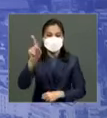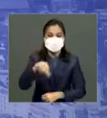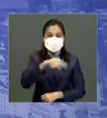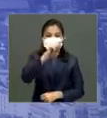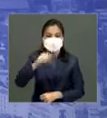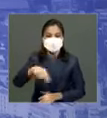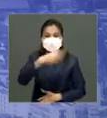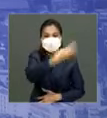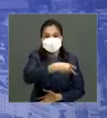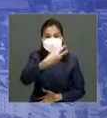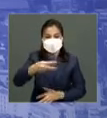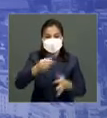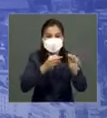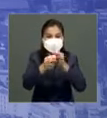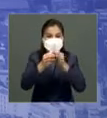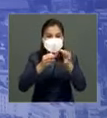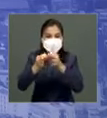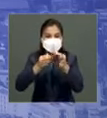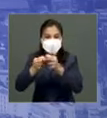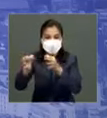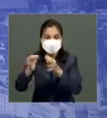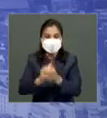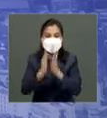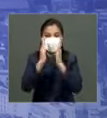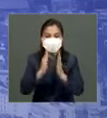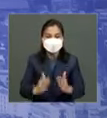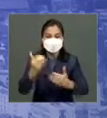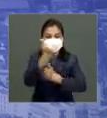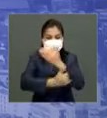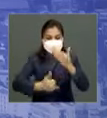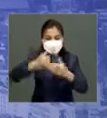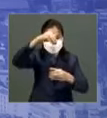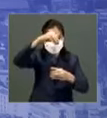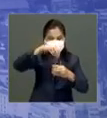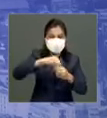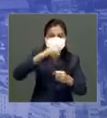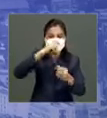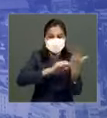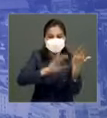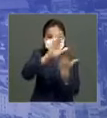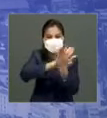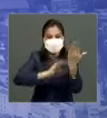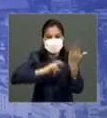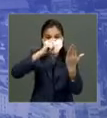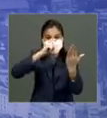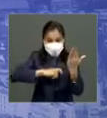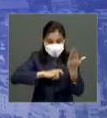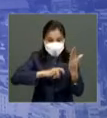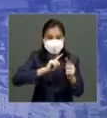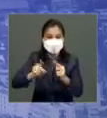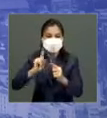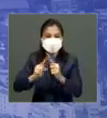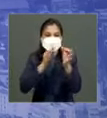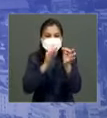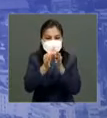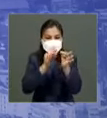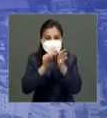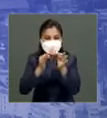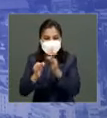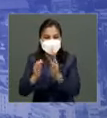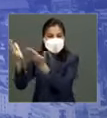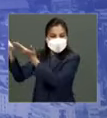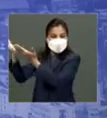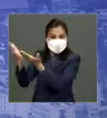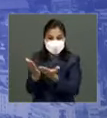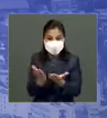คะเพื่อเป็นการชี้แจงทำความเข้าใจทั้งชาวต่างชาติที่อยู่ในประเทศไทยและชาวต่างชาติที่อยู่ในต่างประเทศค่ะเรียนเชิญท